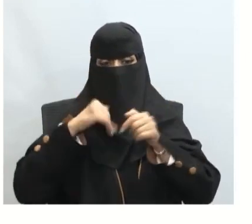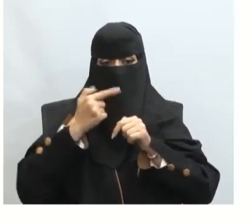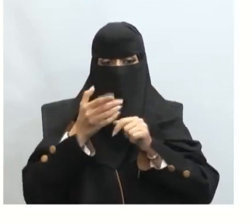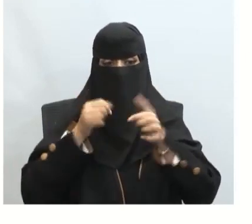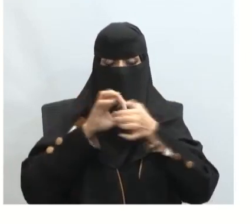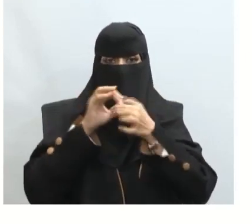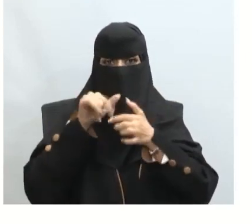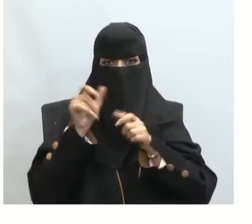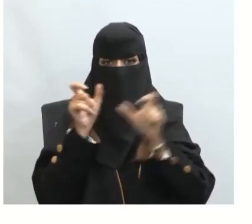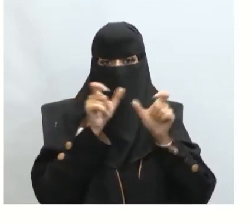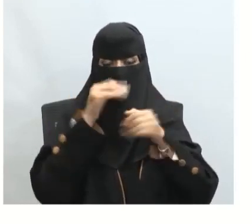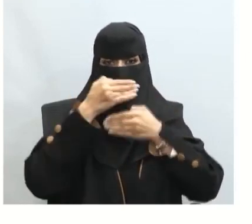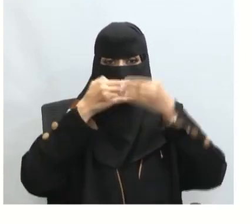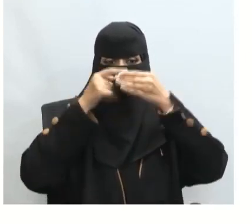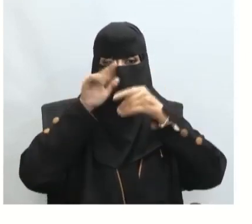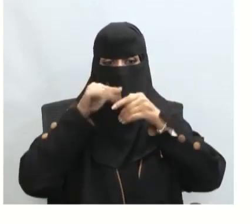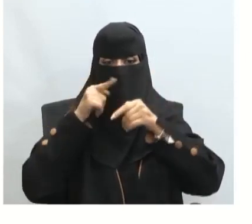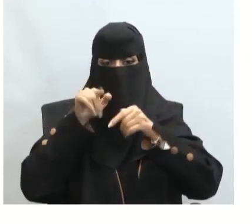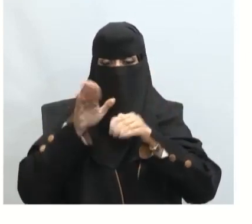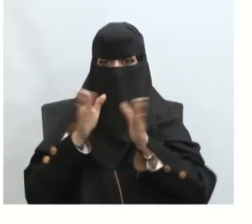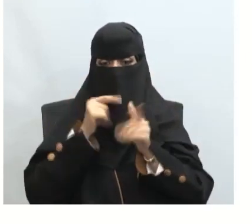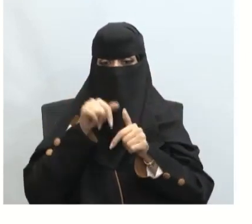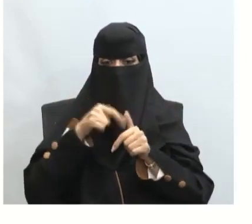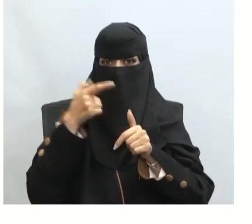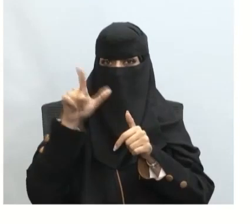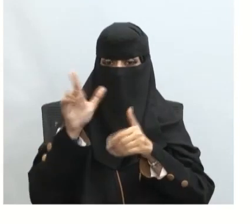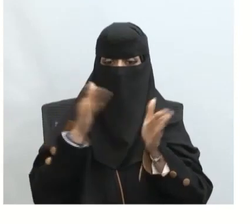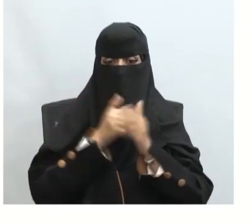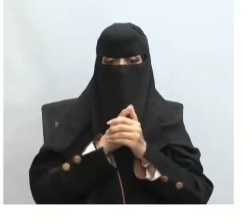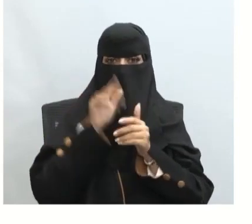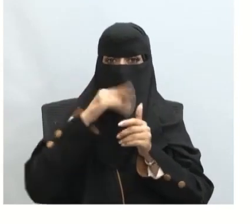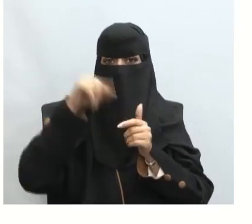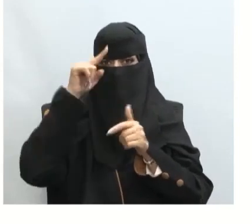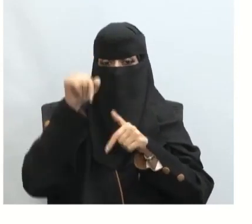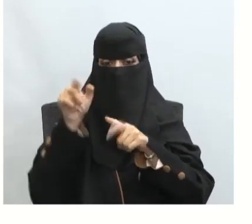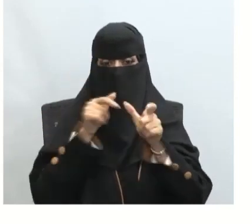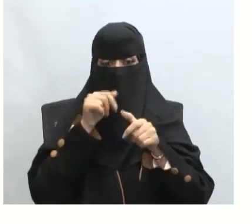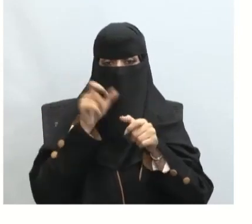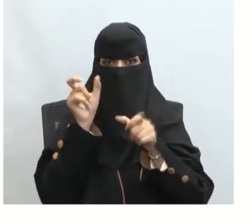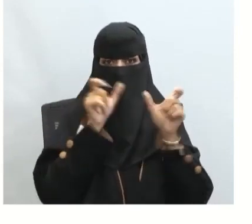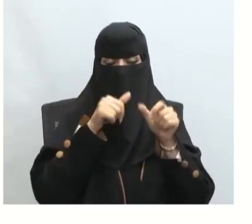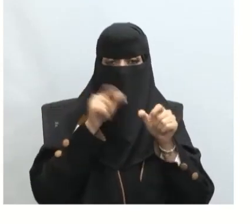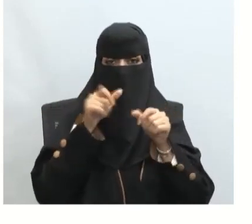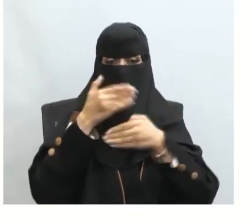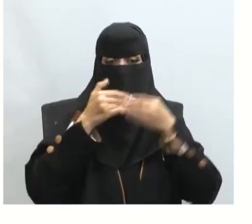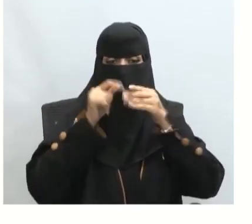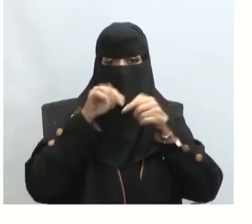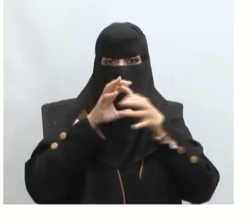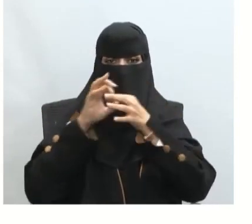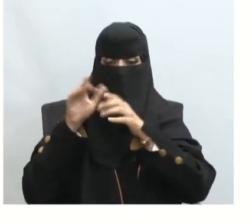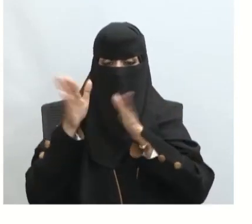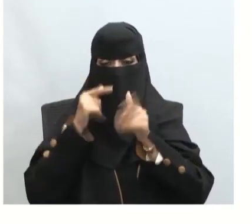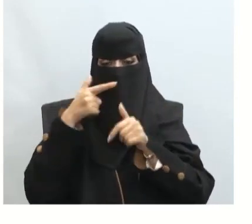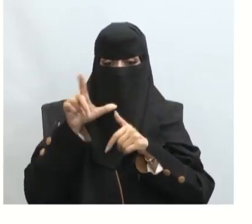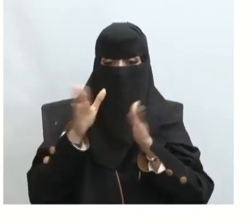ارتباط المونيمار الوحده البنائيه للبوليمرات طبعا هنا صحيح يمثل الحرف ان عدد الوحدات البنائيه في سلسله البوليمر